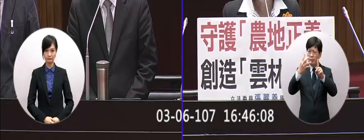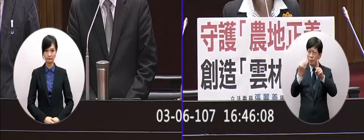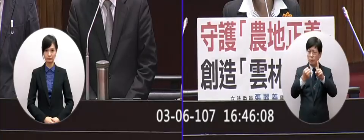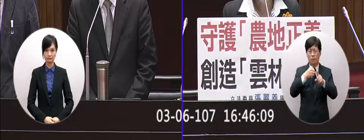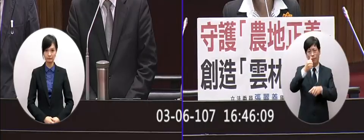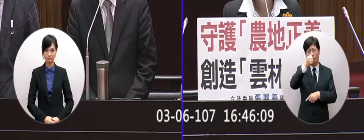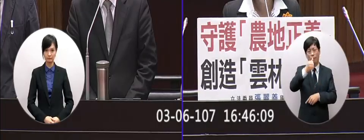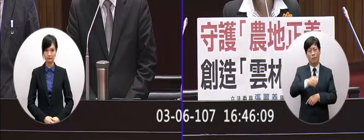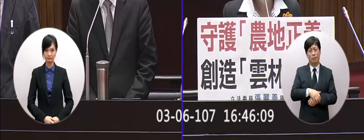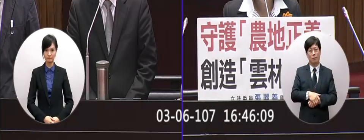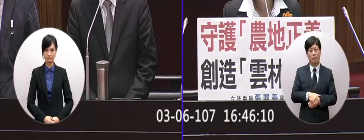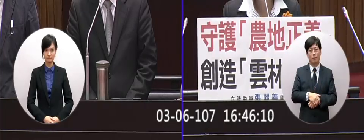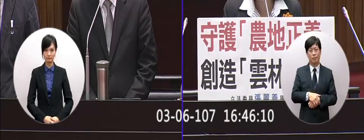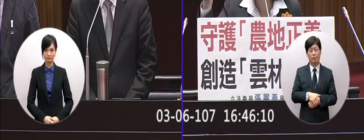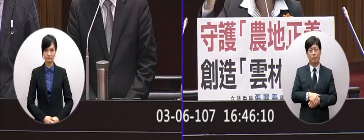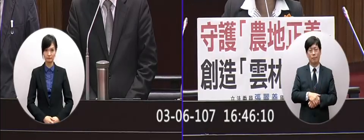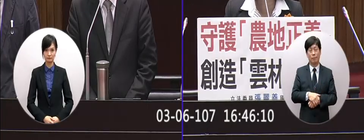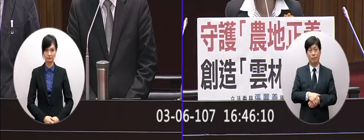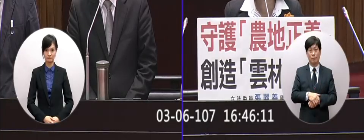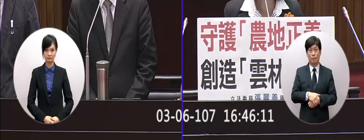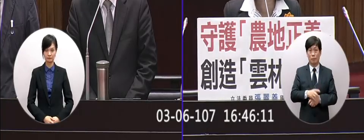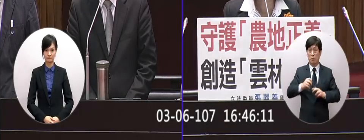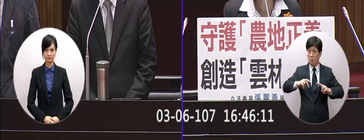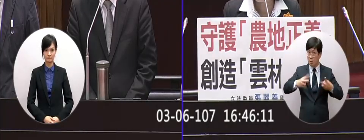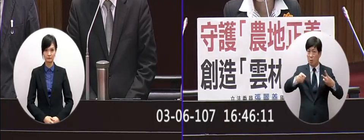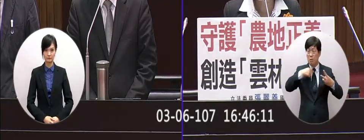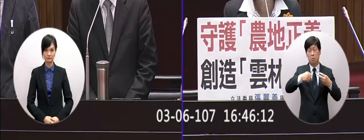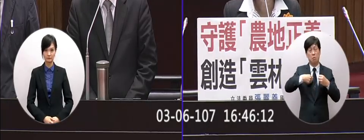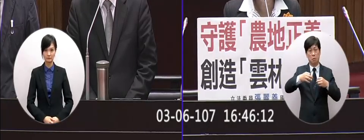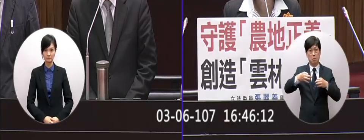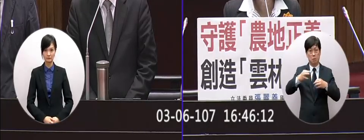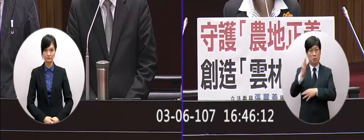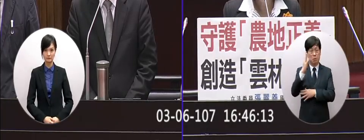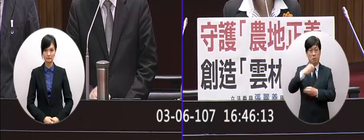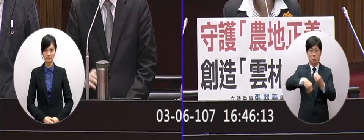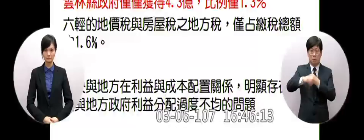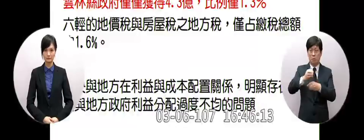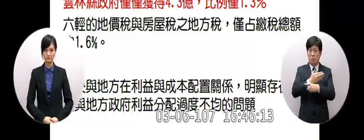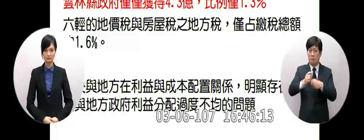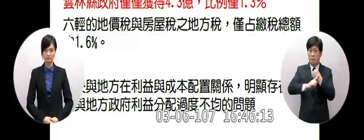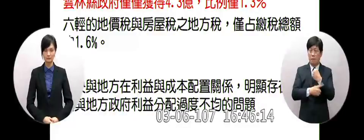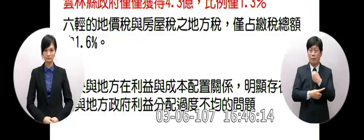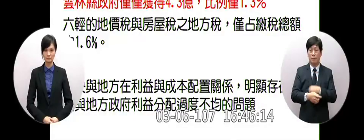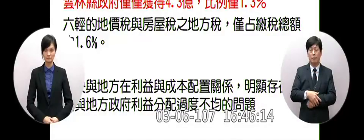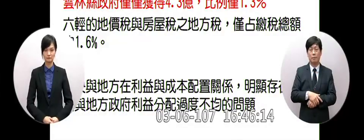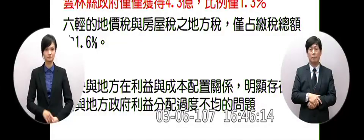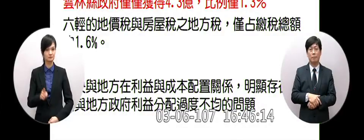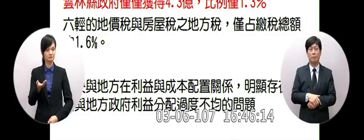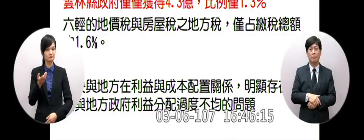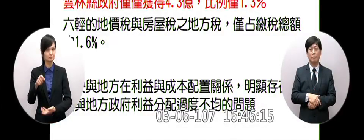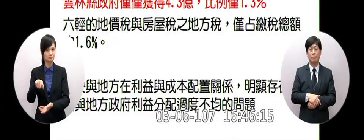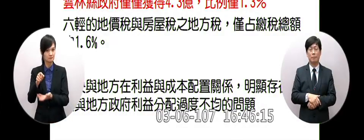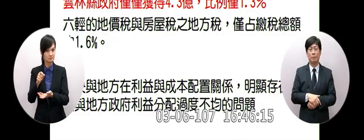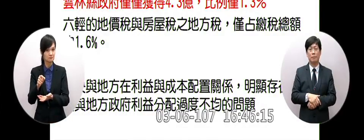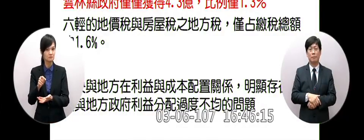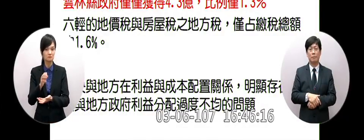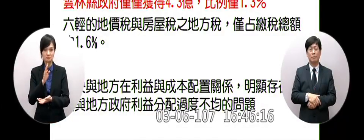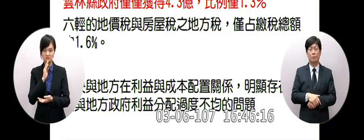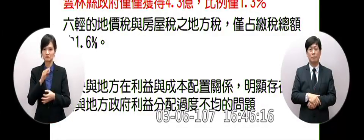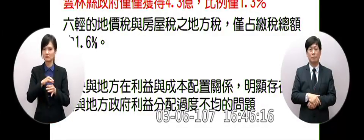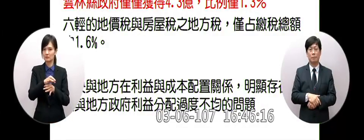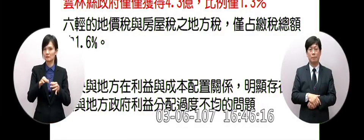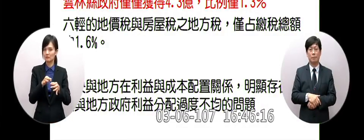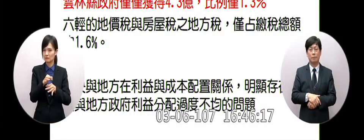长，你现在不是要改财政收支划分法吗？ 因为那个你讲的可能是消营业税。 院